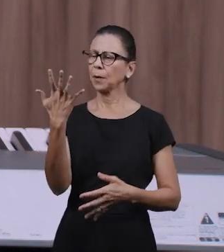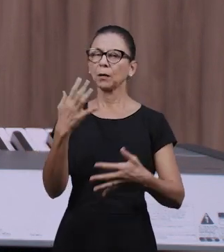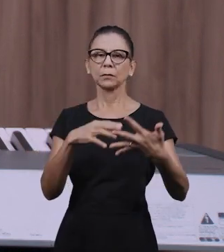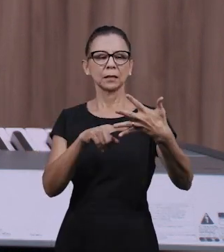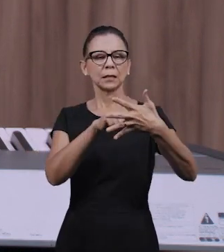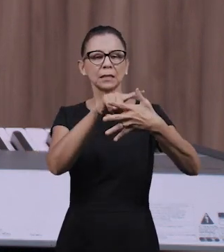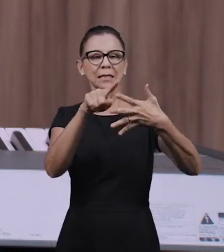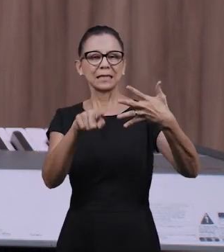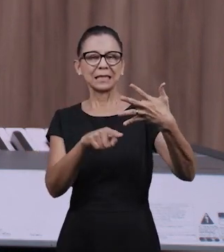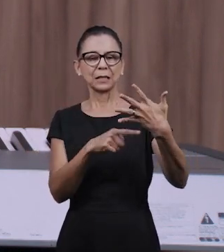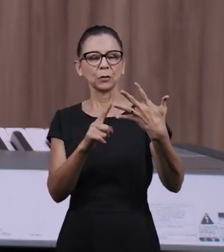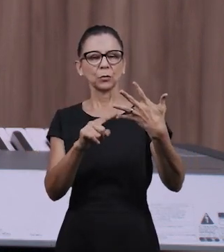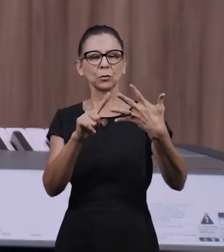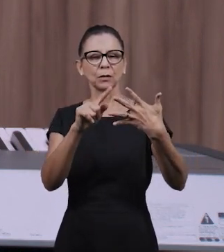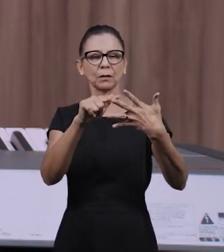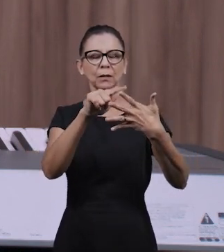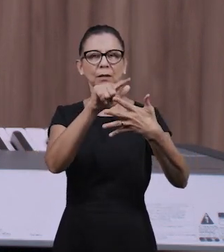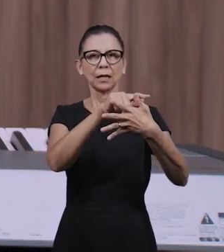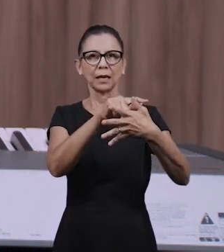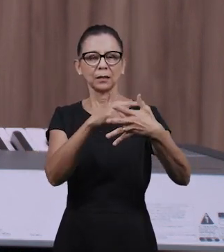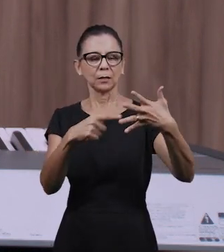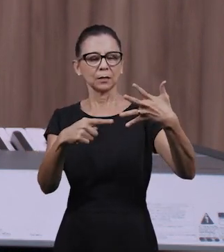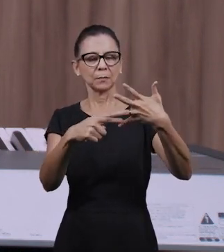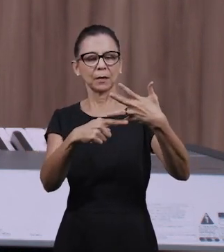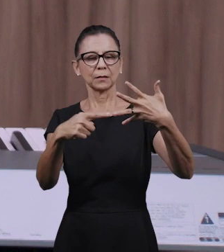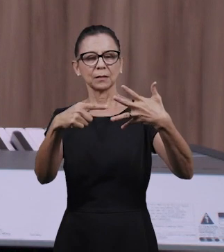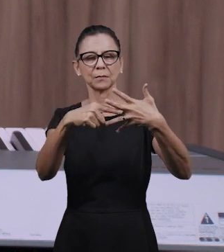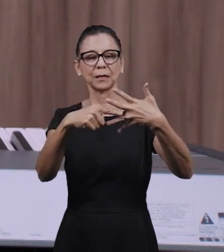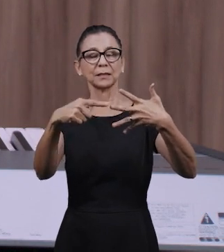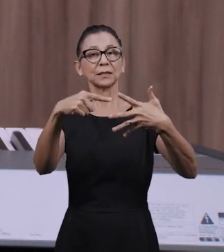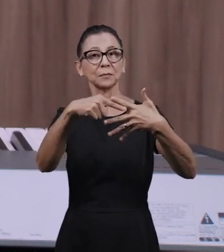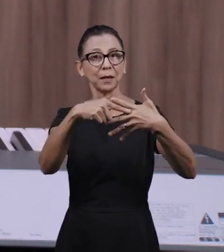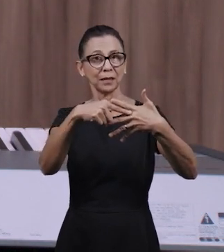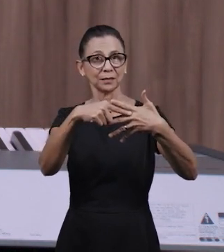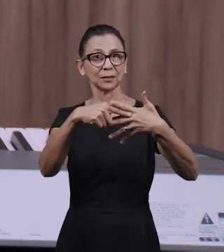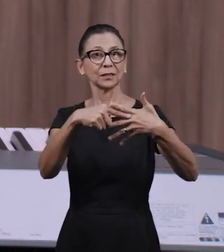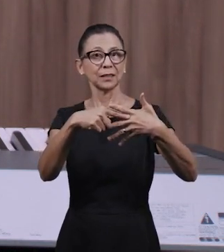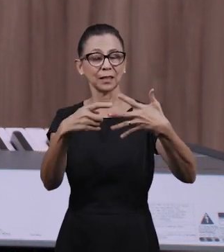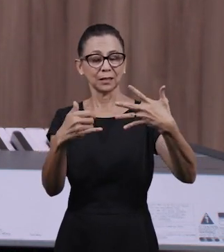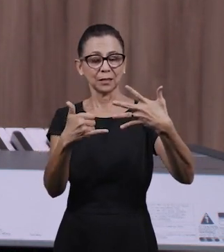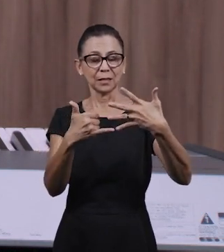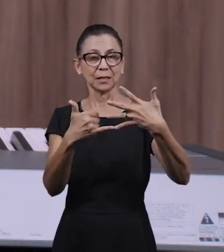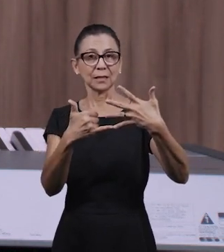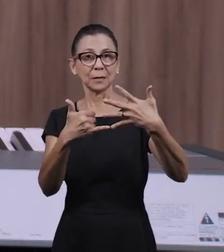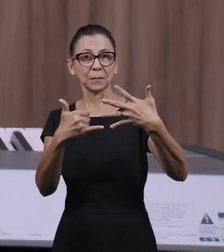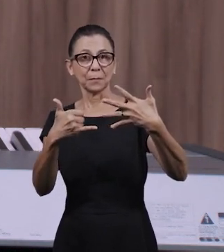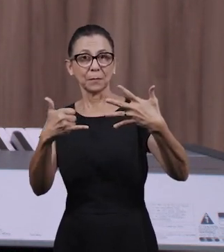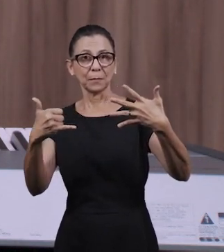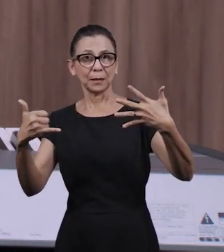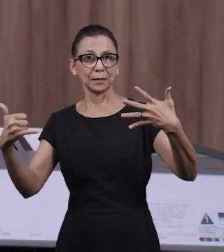n'est-ce pas? Et 4 espaces entre eux. Donc,